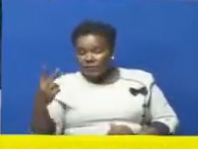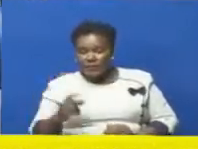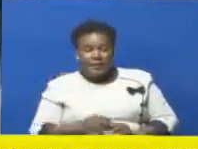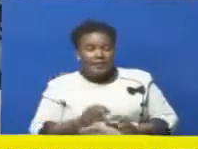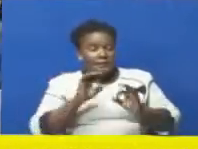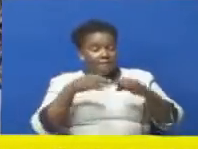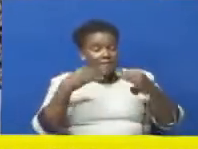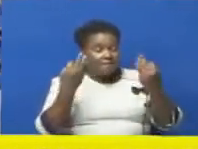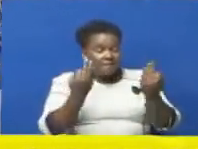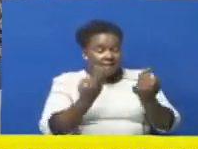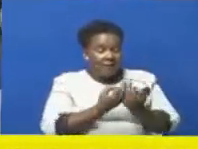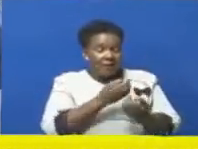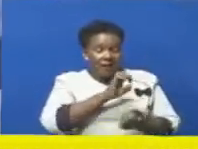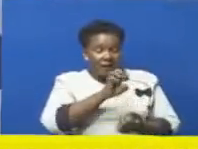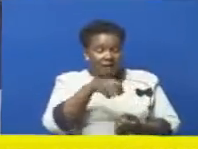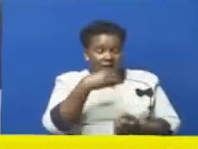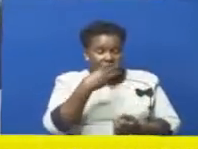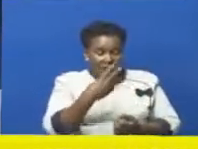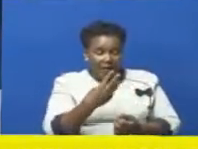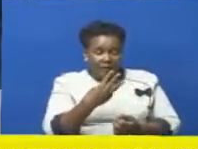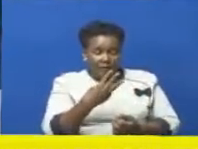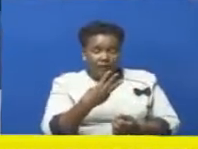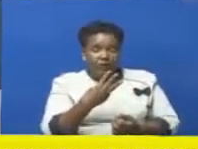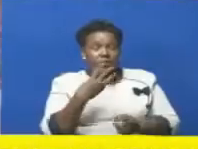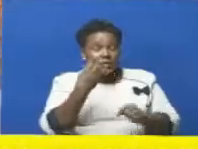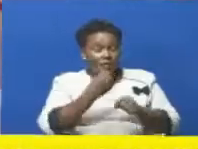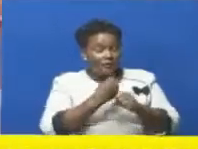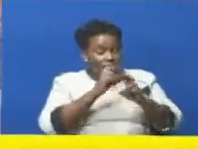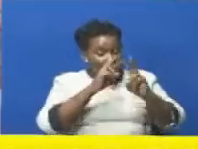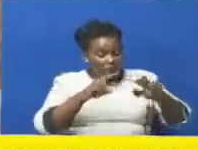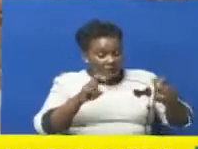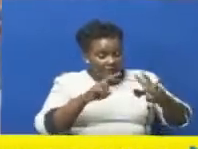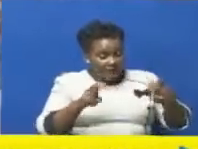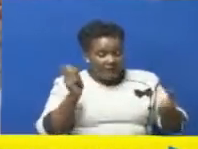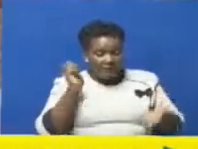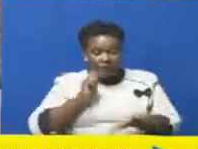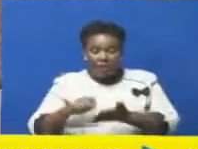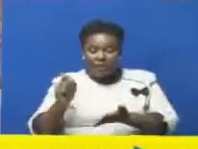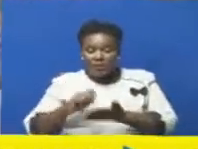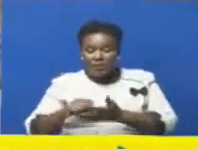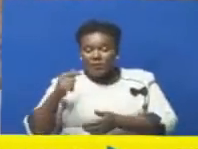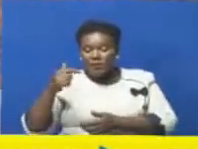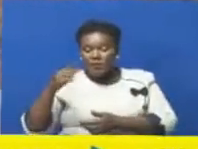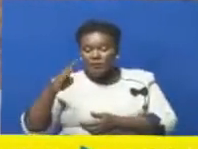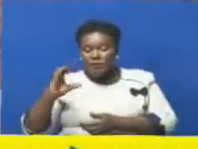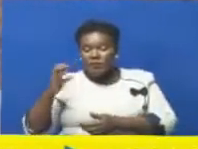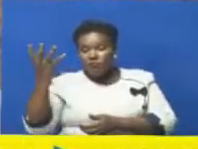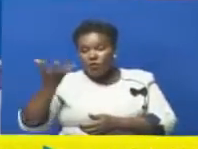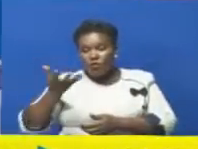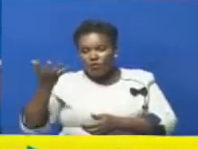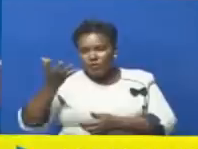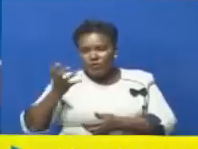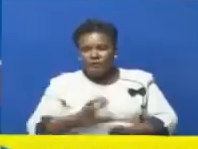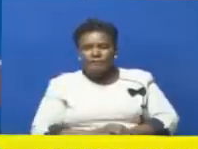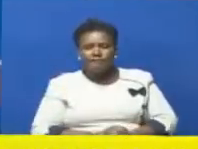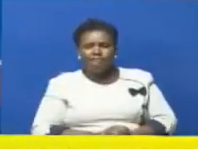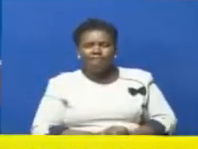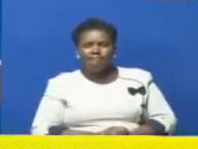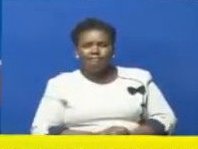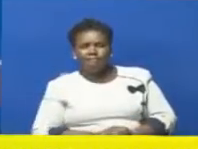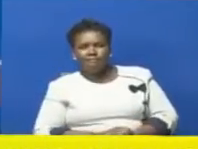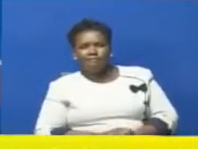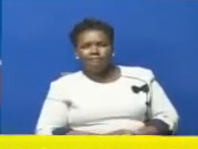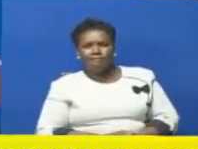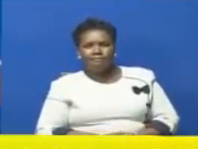16,354 zitafanyiwa utafiti huo. Sauda Shimbo, TBC, Moshi. Na sasa